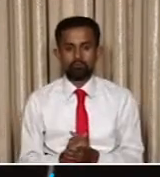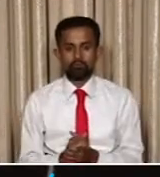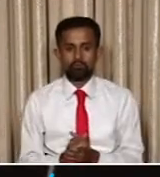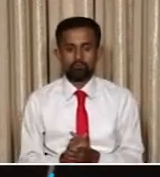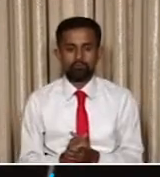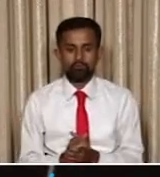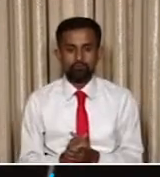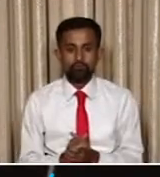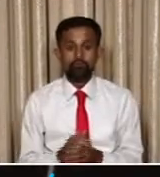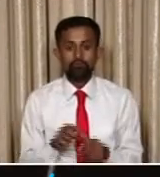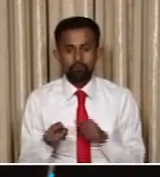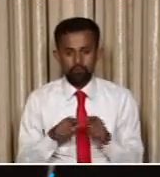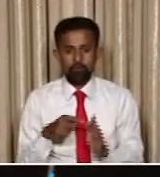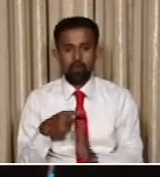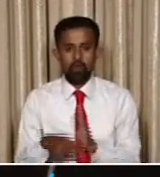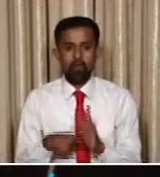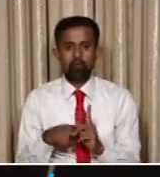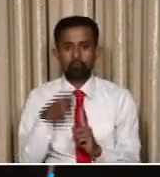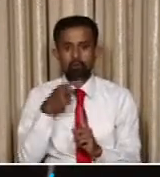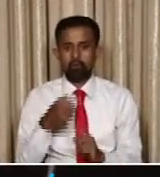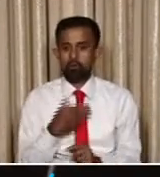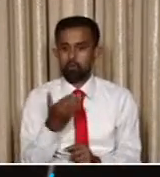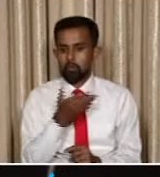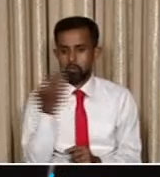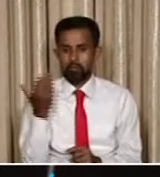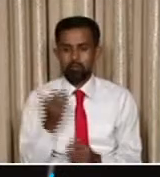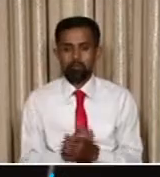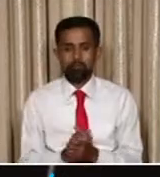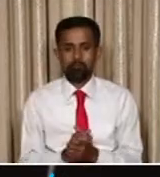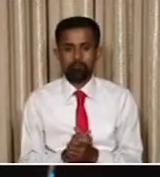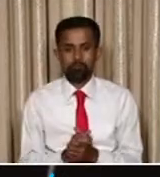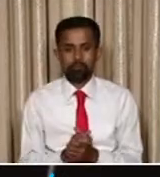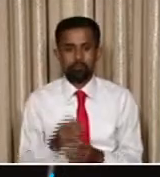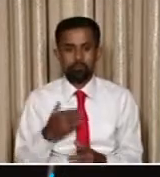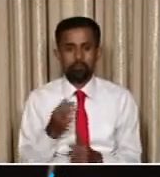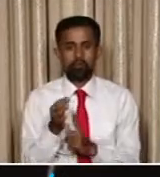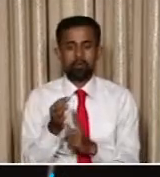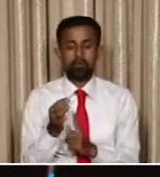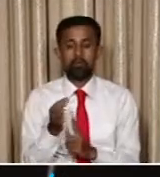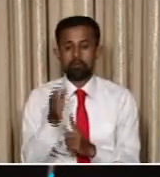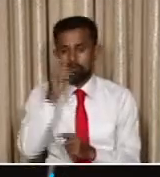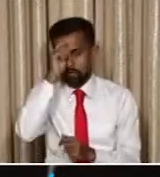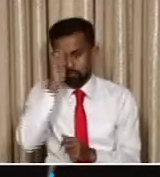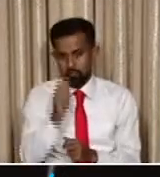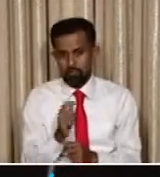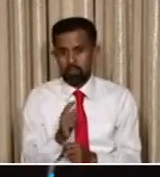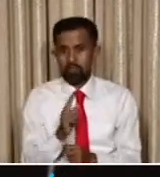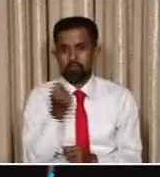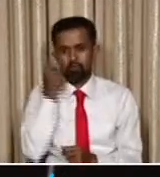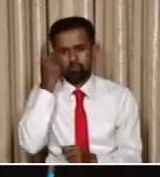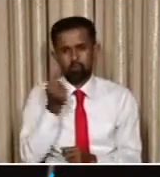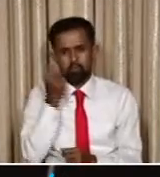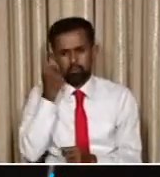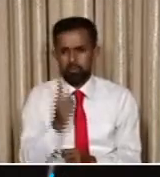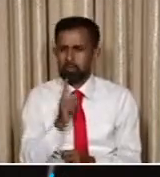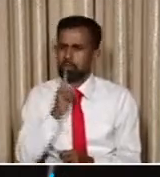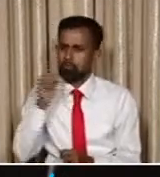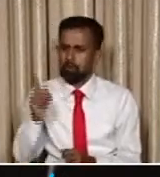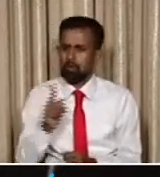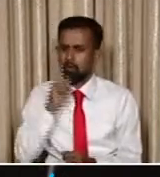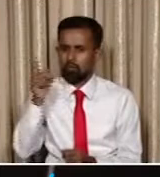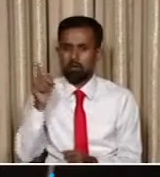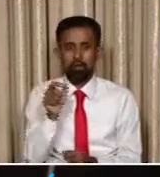මොකද එහෙම තමයි මේ රට දියුණු කරන්න අපිට පුළුවන් වෙන්නේ මම මේවට ජනාධිපති ගපේ ගරු ජනාධිපතිතුමාටත් යෝජනා ගෙනත් දීලා තියෙනවා මං හිතන්නේ